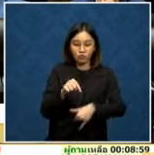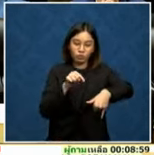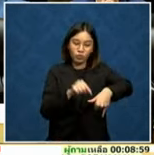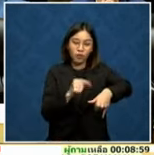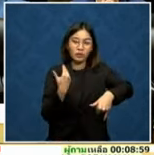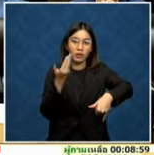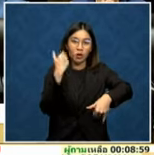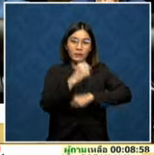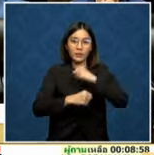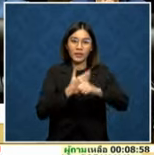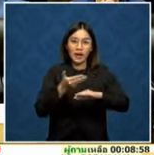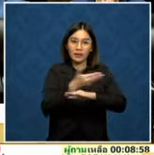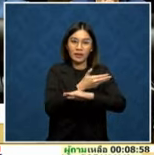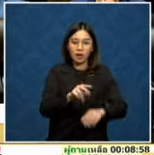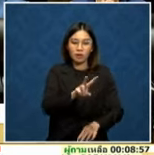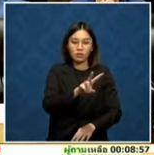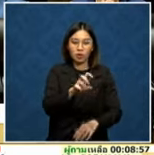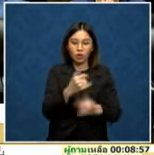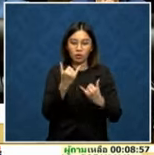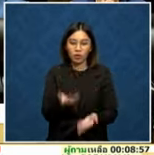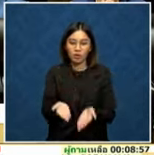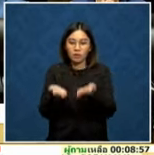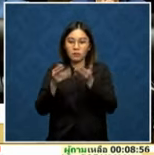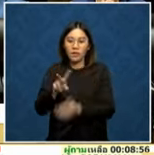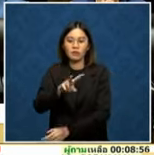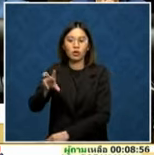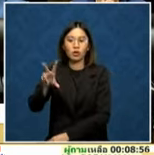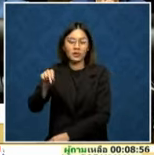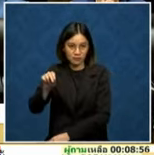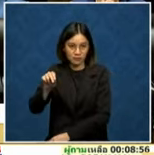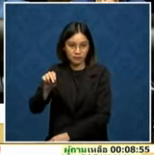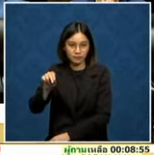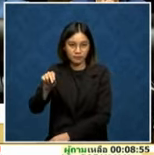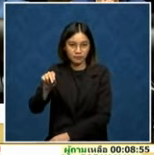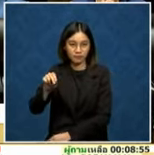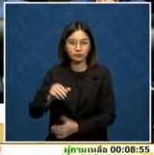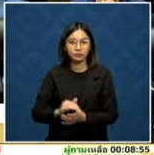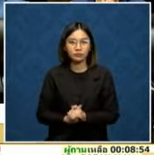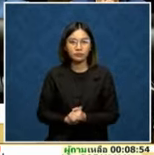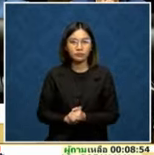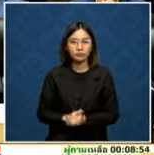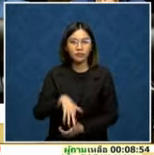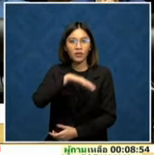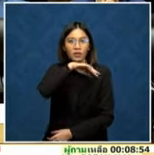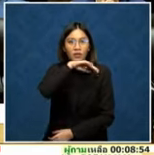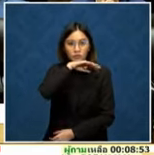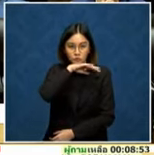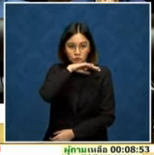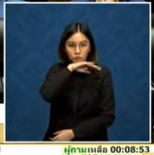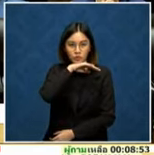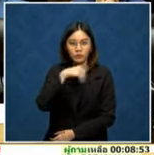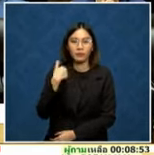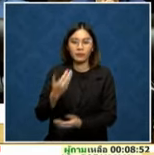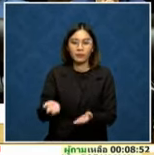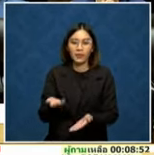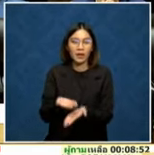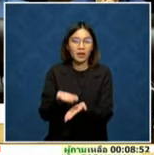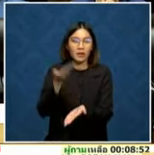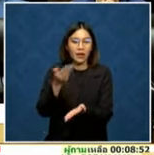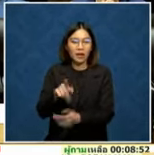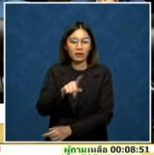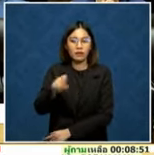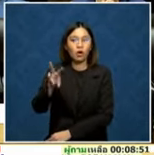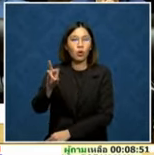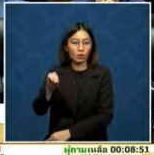จาก 5 ปีที่แล้ว เกืออยู่ที่ 200 บ aiอนนี้ขึมาเป็ 230 บาทหมูก็มีระคาที่สูงขึ้นมาเป็